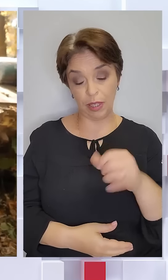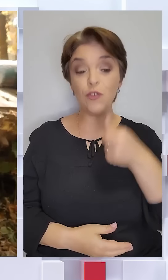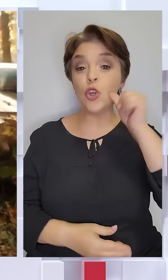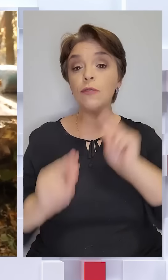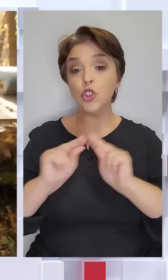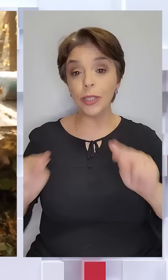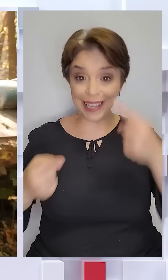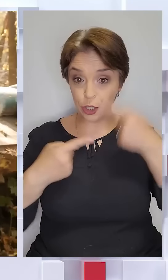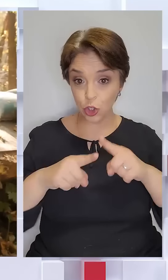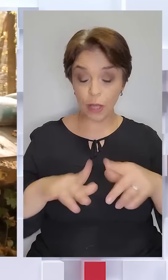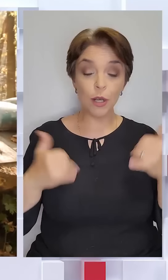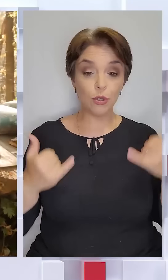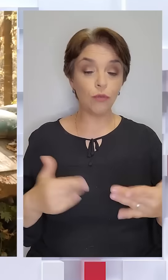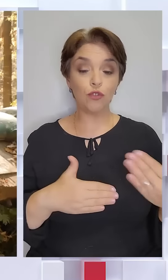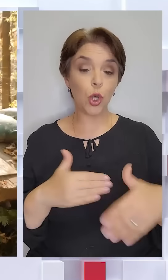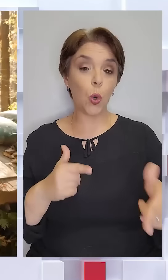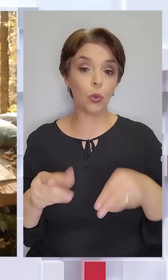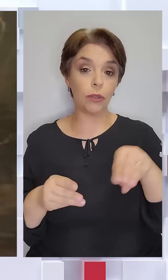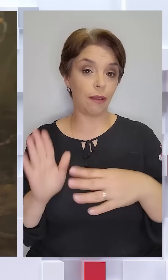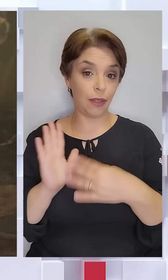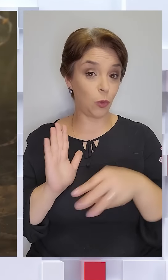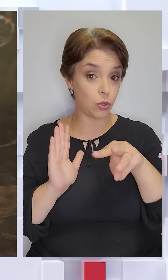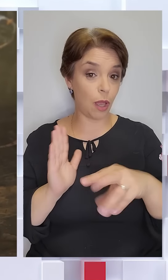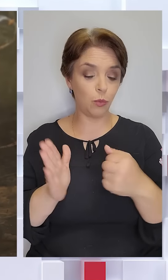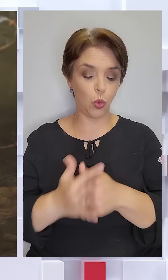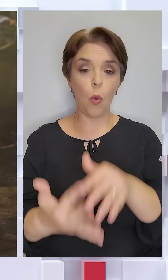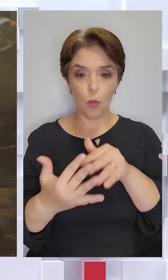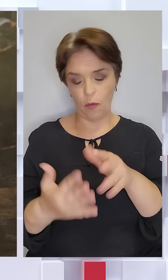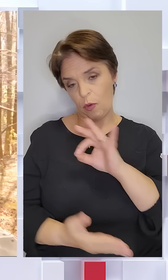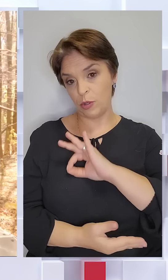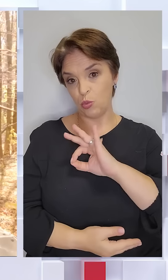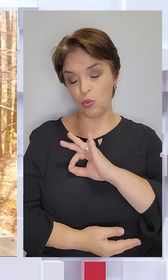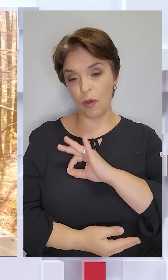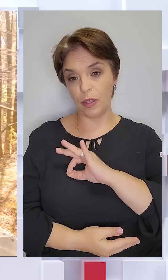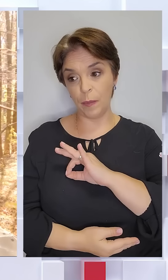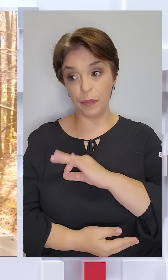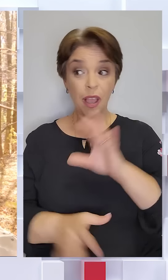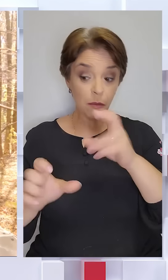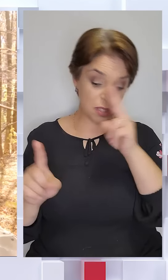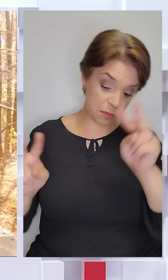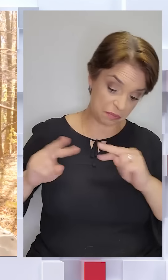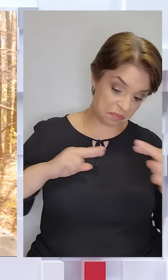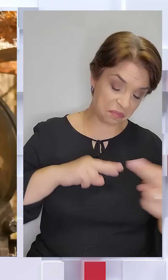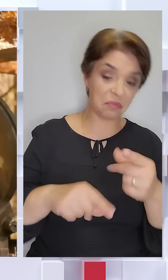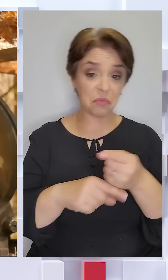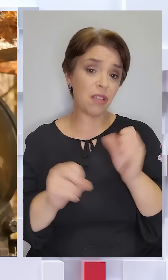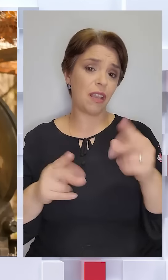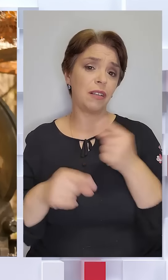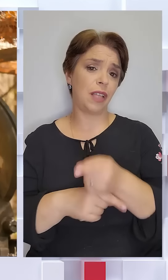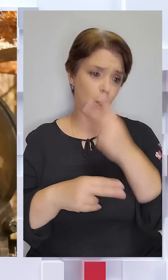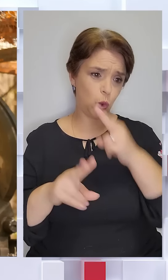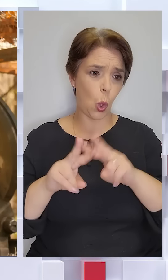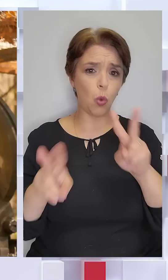Вчорашні вчителі та інженери сьогодні вже готують Т-90М до бойового застосування. В принципі, візуально подивитись, танк як танк,